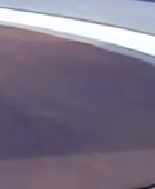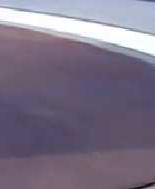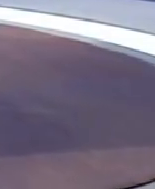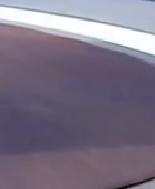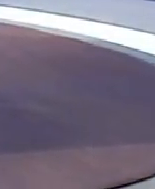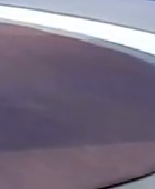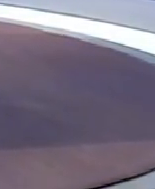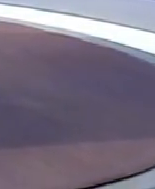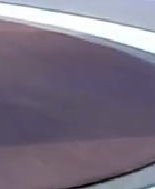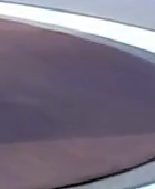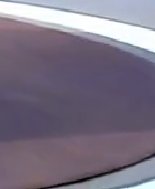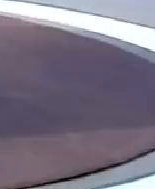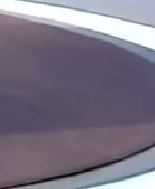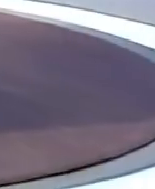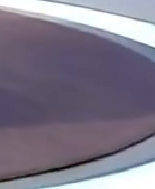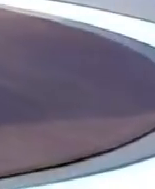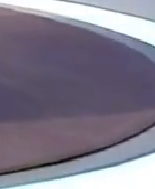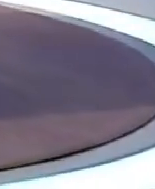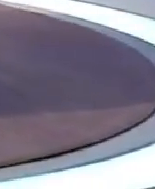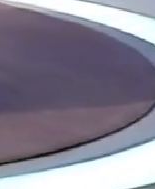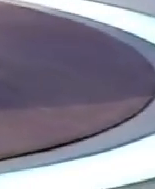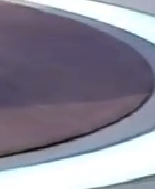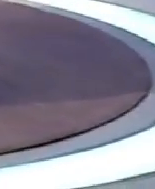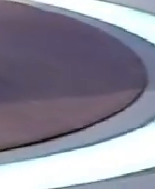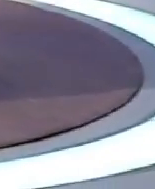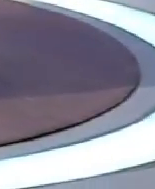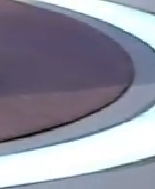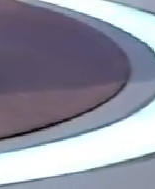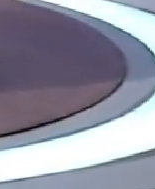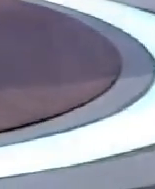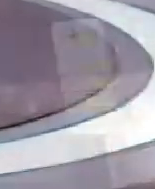Монголын мэдээ суваг цагийн хүрд мэдээллийн хөтөлбөрөө та бүхэнд хүргэлээ.